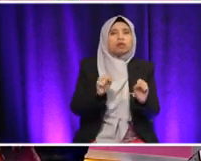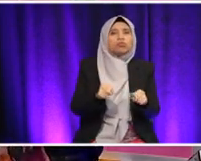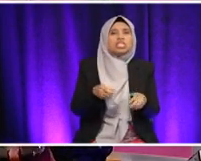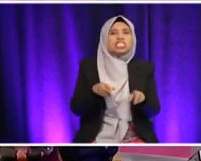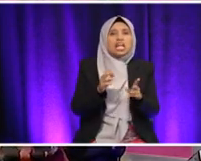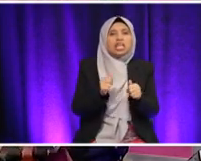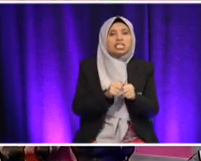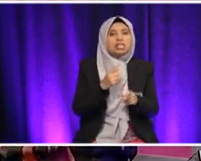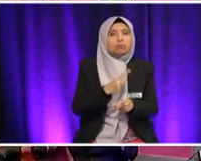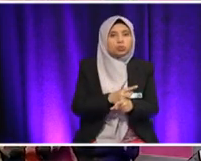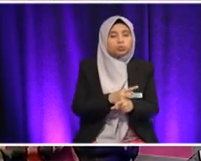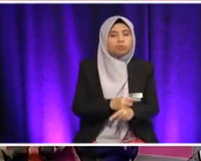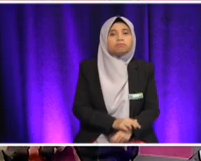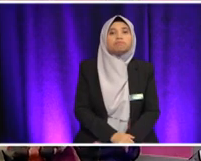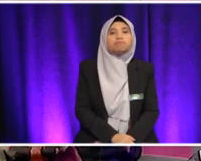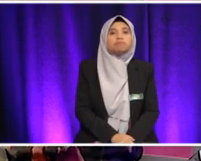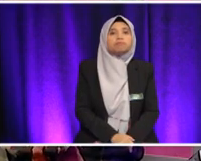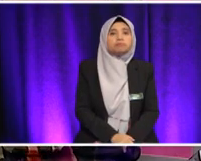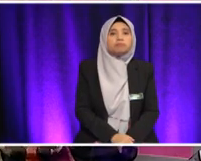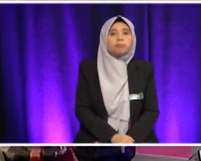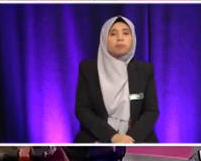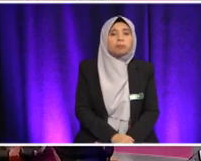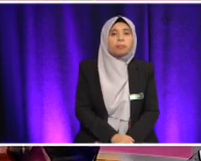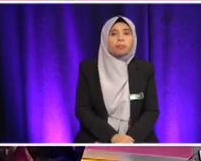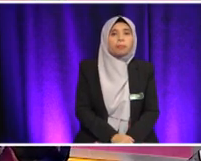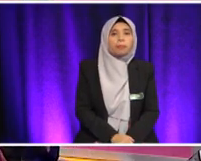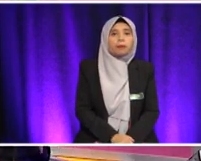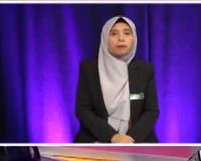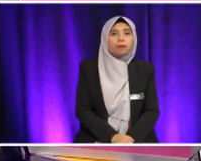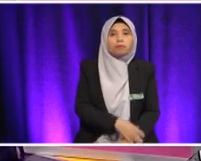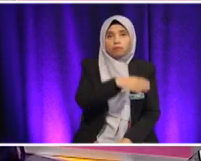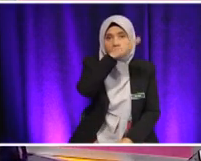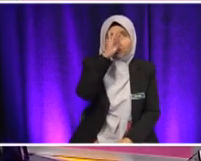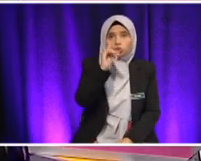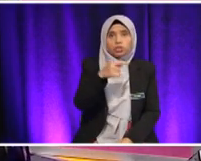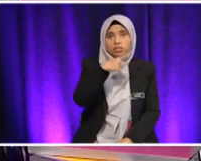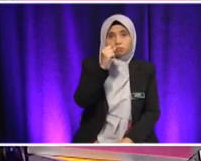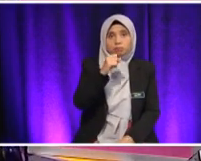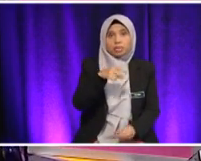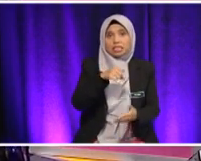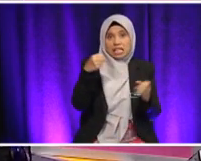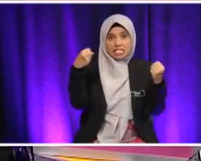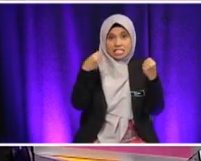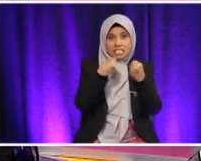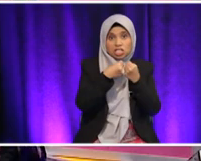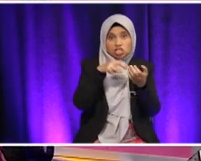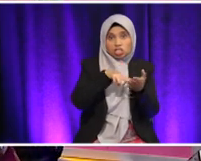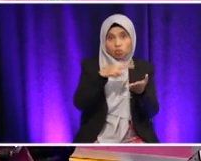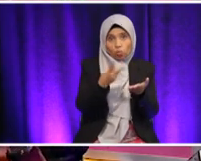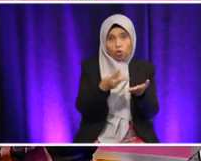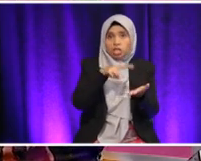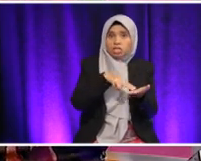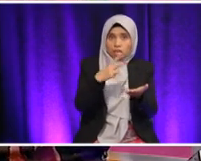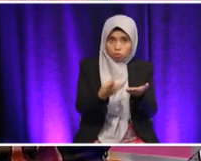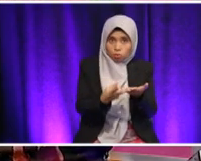dengan warga emas oke sekarang ini waktu yang menyebabkan insiden jatuh so kita tidak tahu apa maksud jatuh